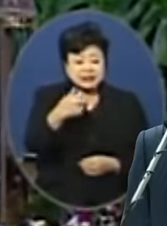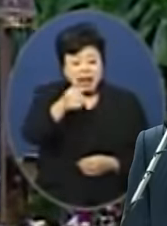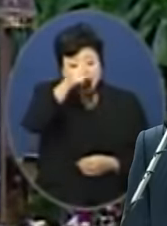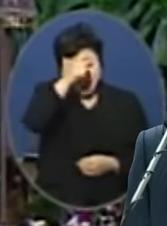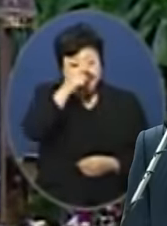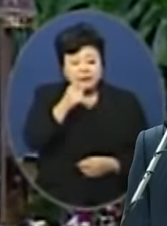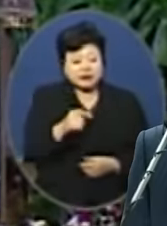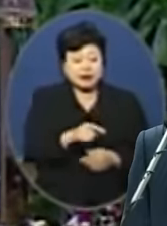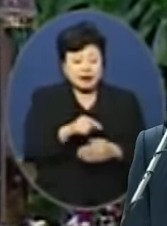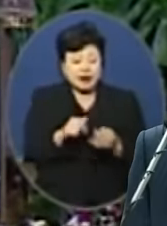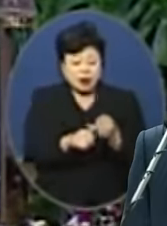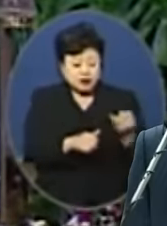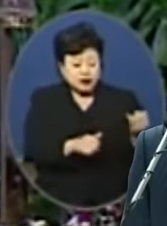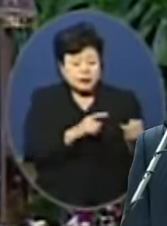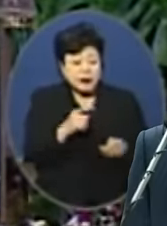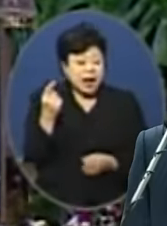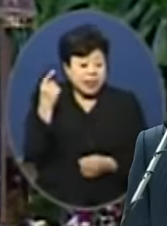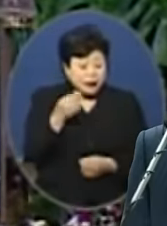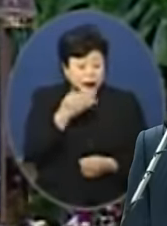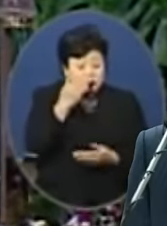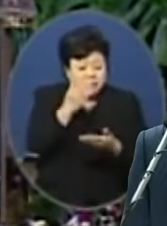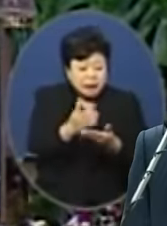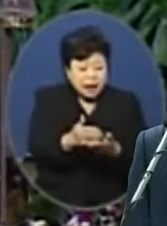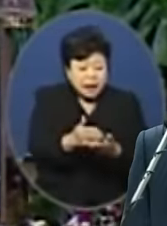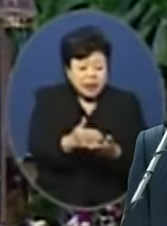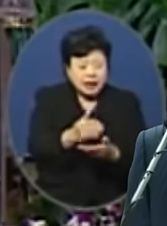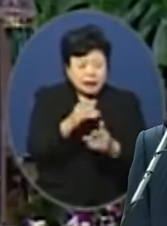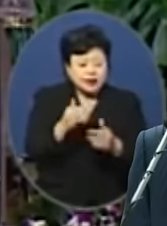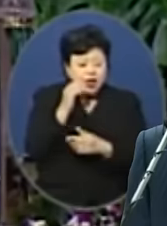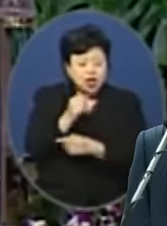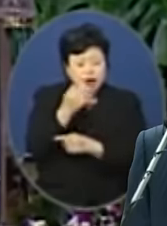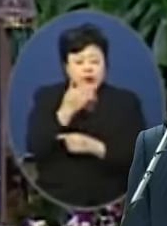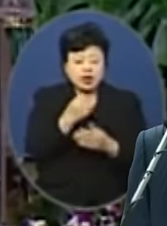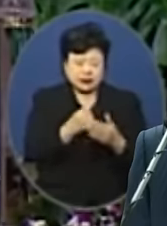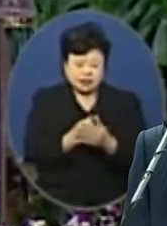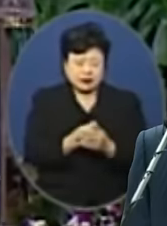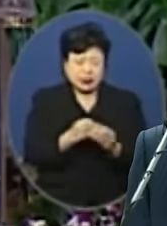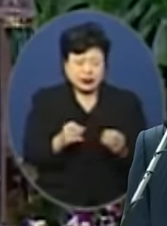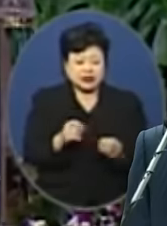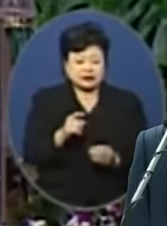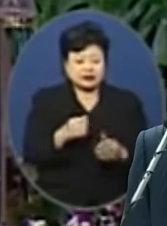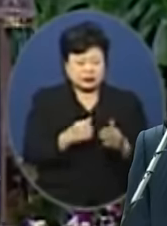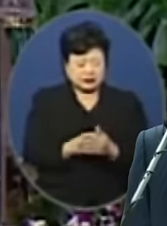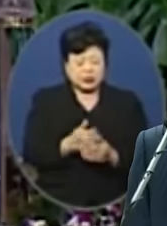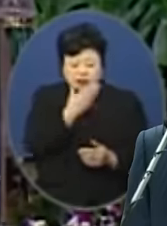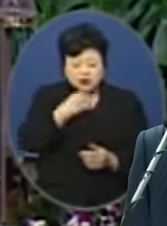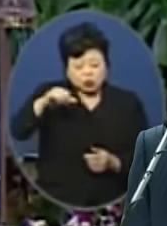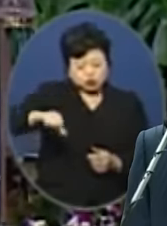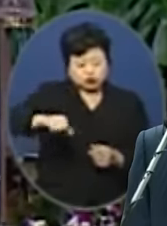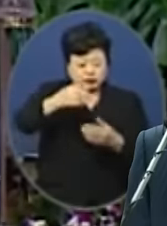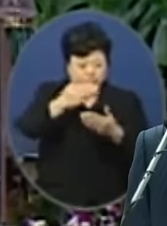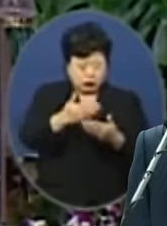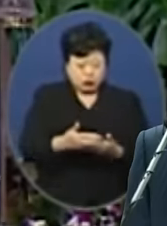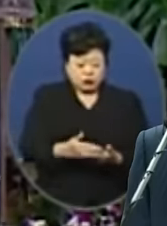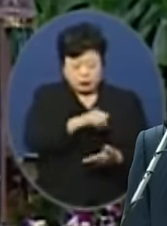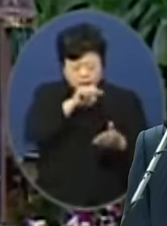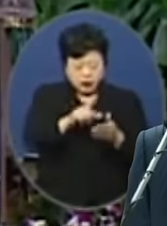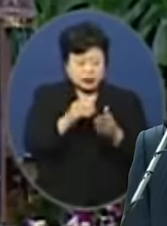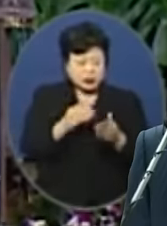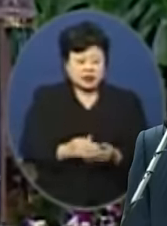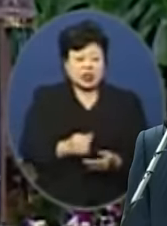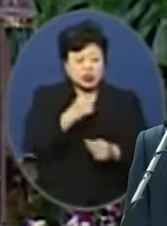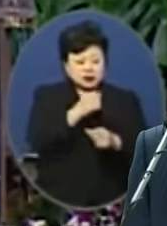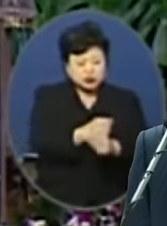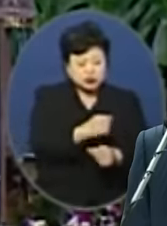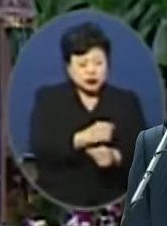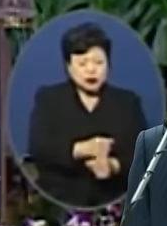내가 내 아내의 말을 듣고 내가 내게 먹지 말라 한 나무의 열매를 먹었은즉 땅은 너로 말미암아 저주를 받고 너는 평생에